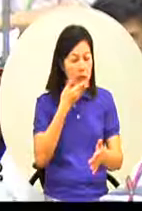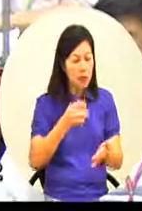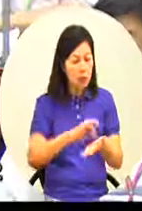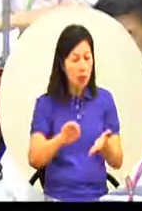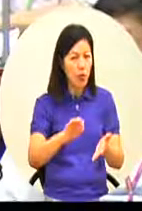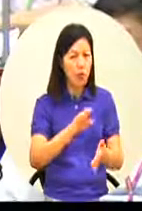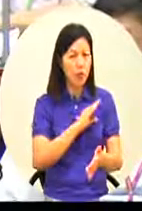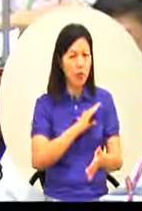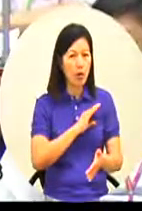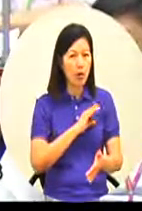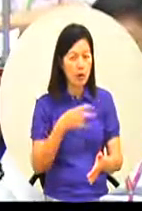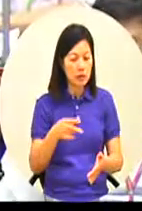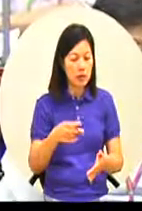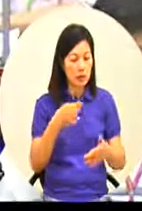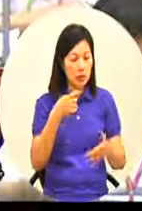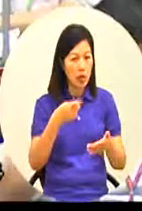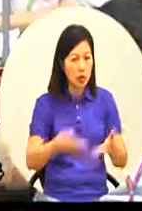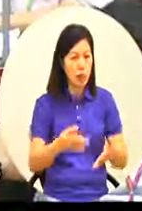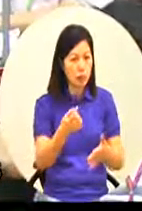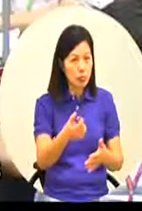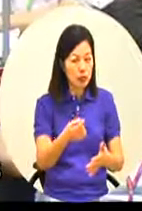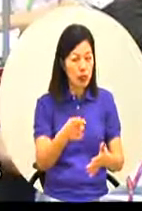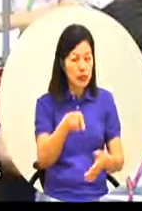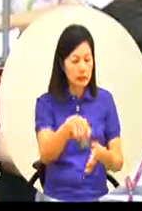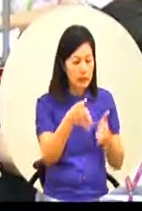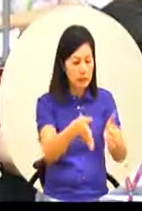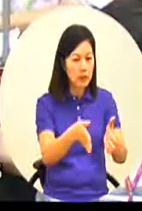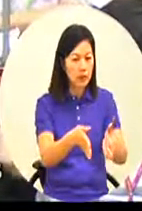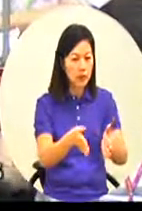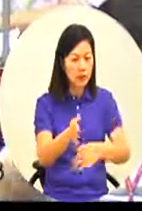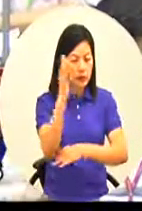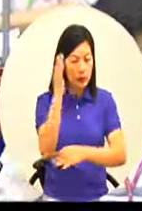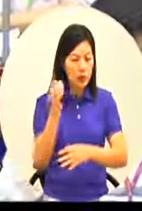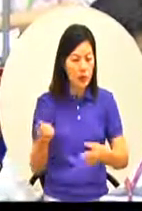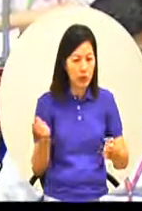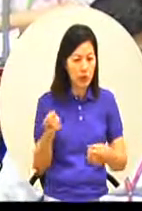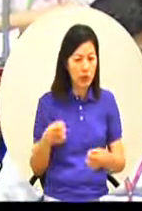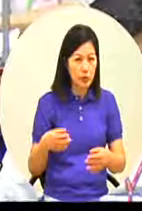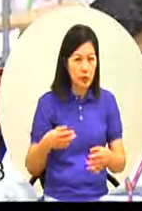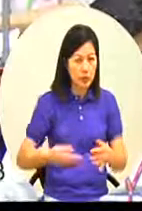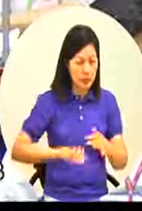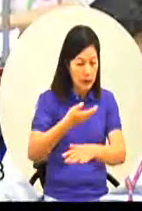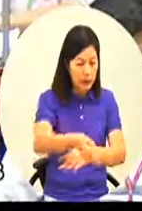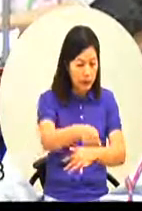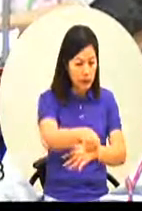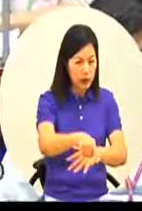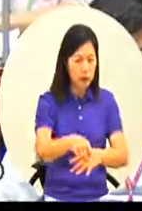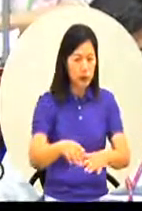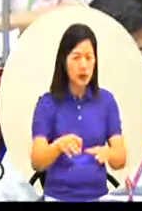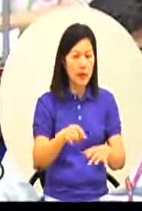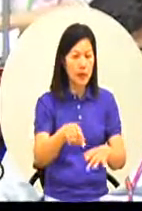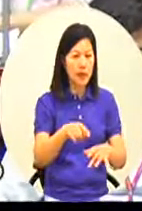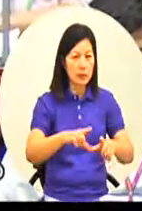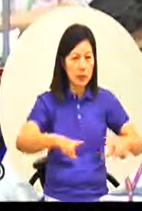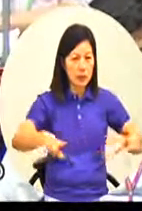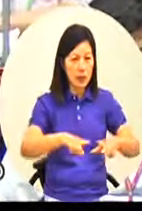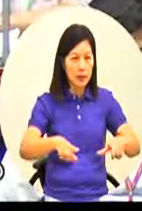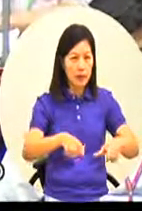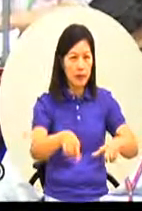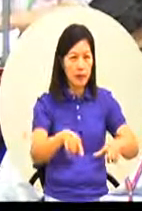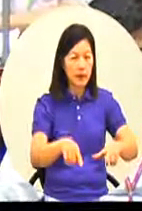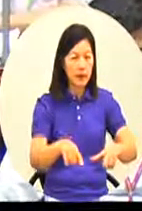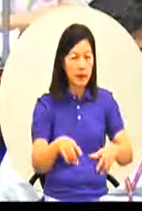次调的一个重点大部分也都是在这些政府投入重大建设的一些地区啊，包括这个高捷